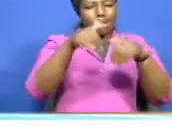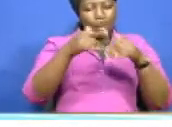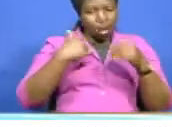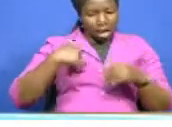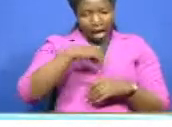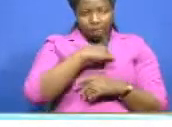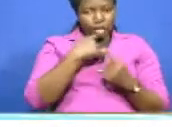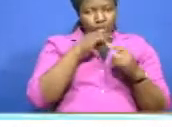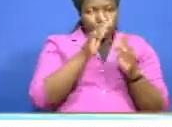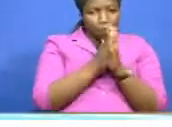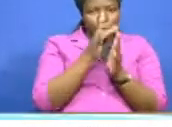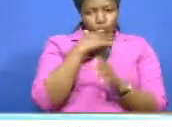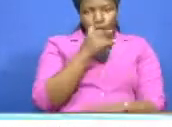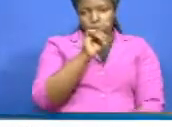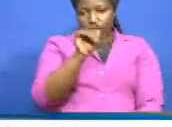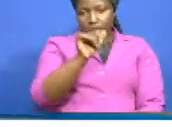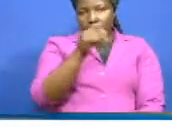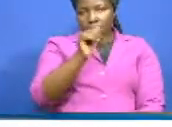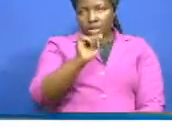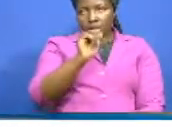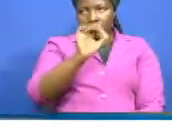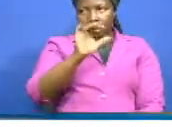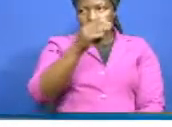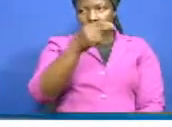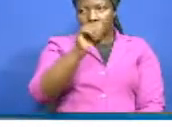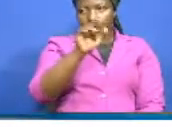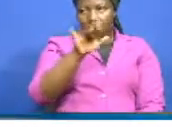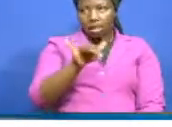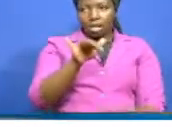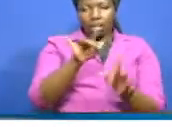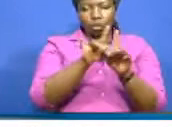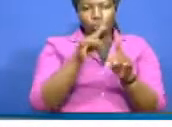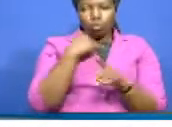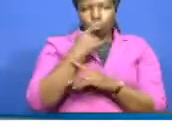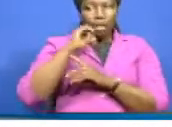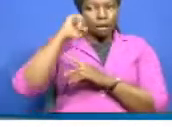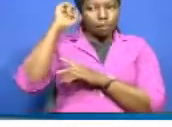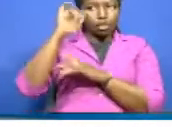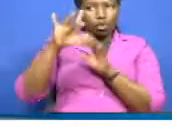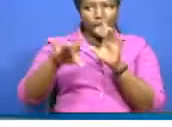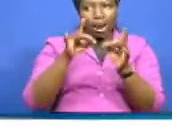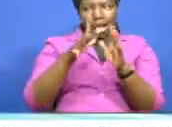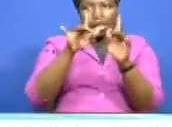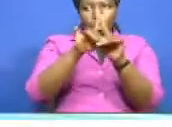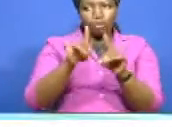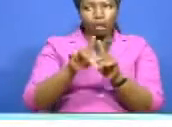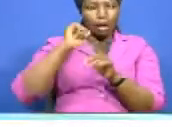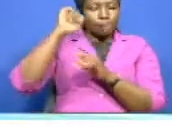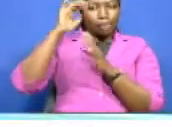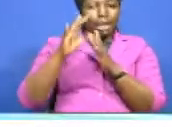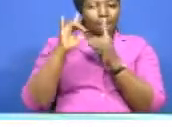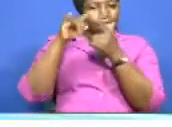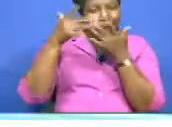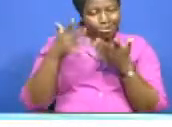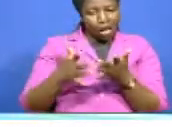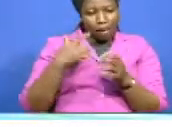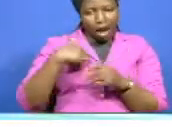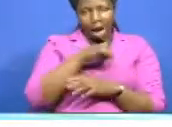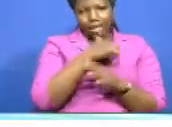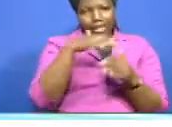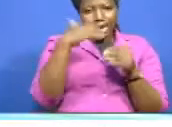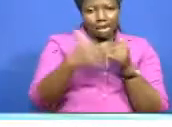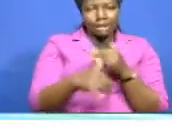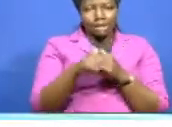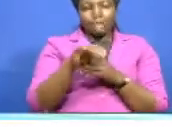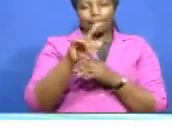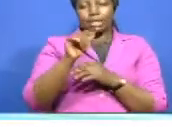naye Zachary Babere ambaye ni mchanganuzi wa kisiasa na vile ni mwanasiasa, na basi kufikia hapo tunafika kwenye tamati ya